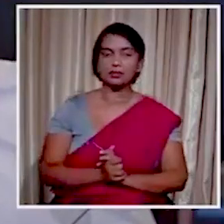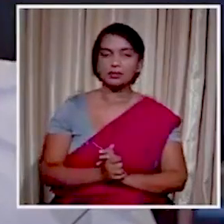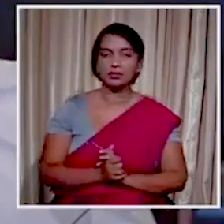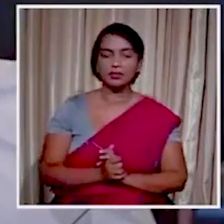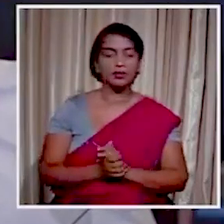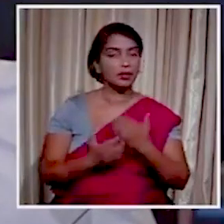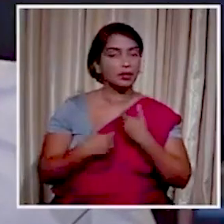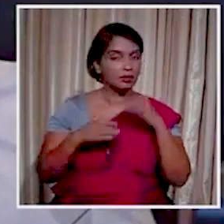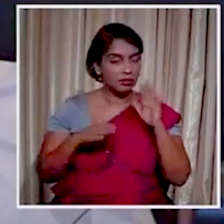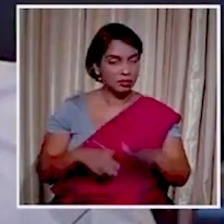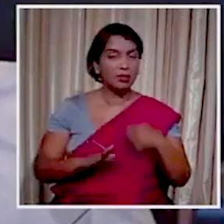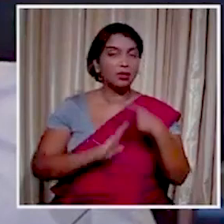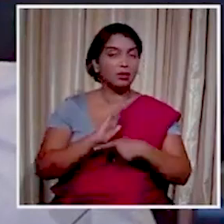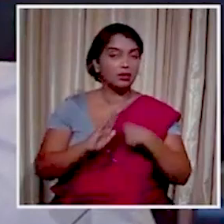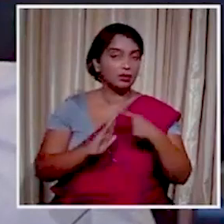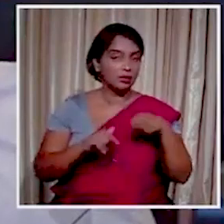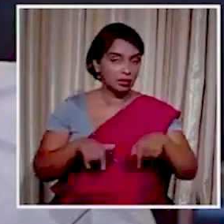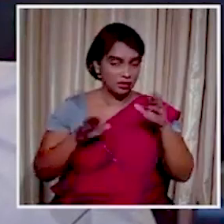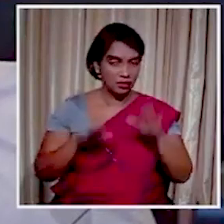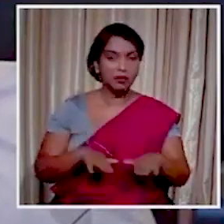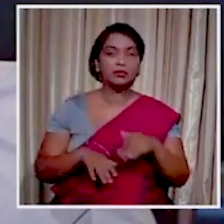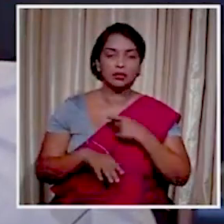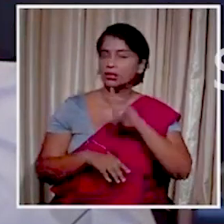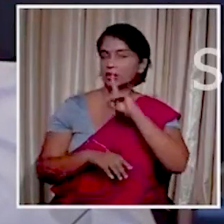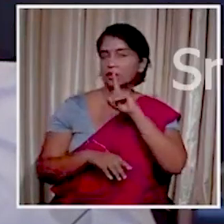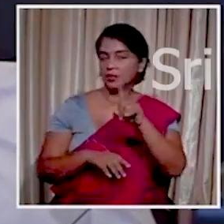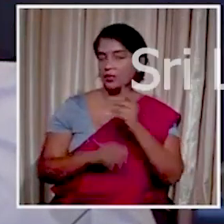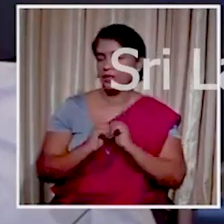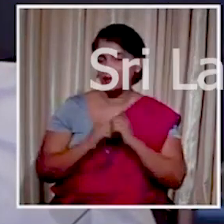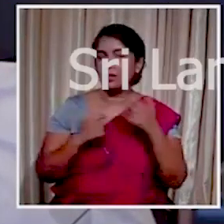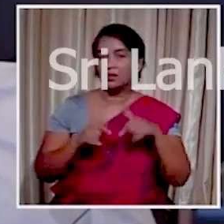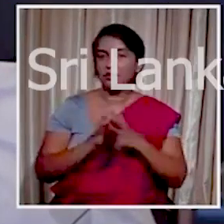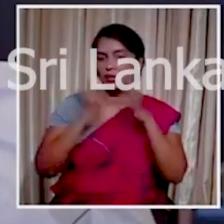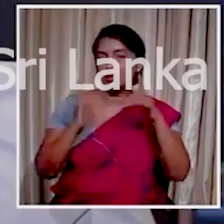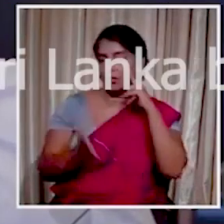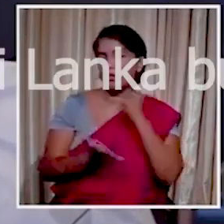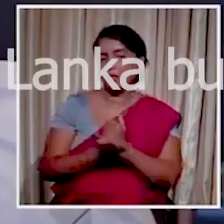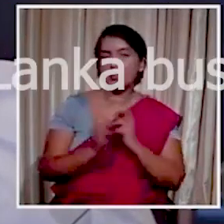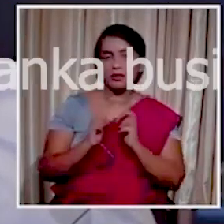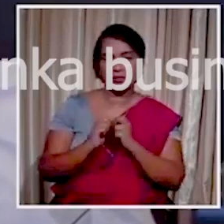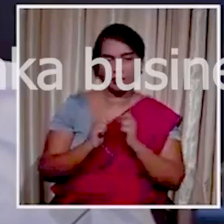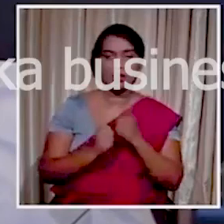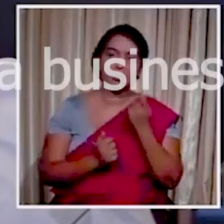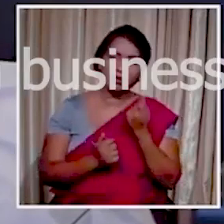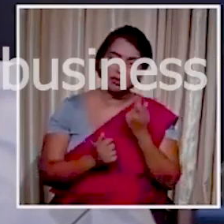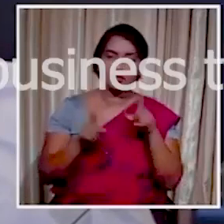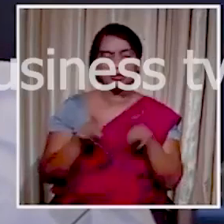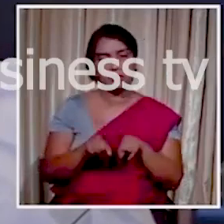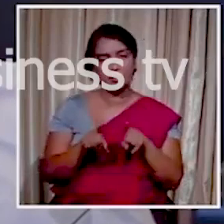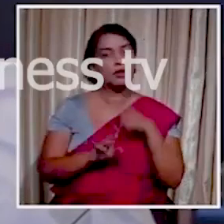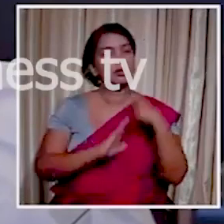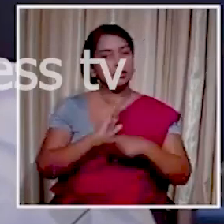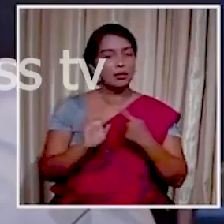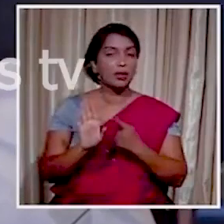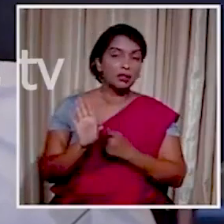ඉන්නේ මේ රට අද තියෙන්නේ ඔබතුමාට කියන්න උවමනා නැහැ කොච්චර අමාරු තත්වයකද කියලා. ආර්ථික වශයෙන් රටේ